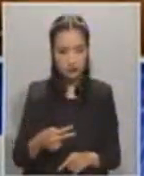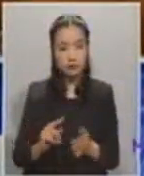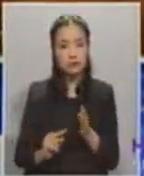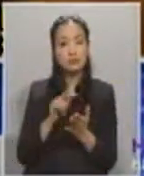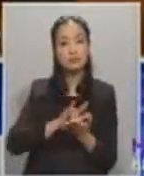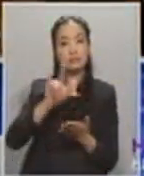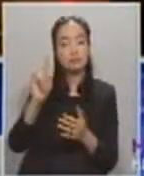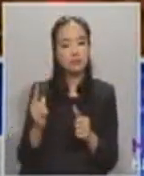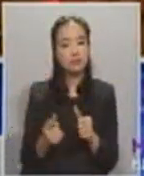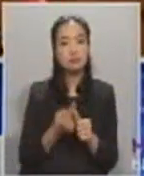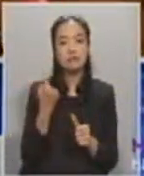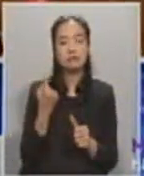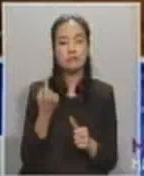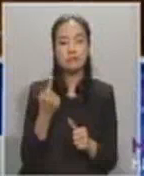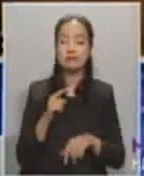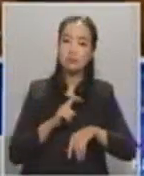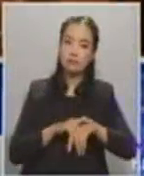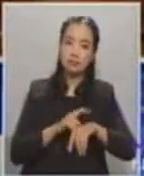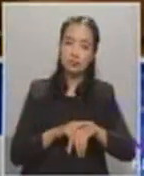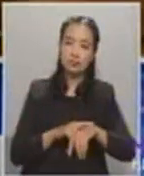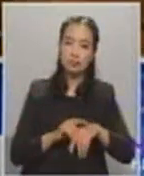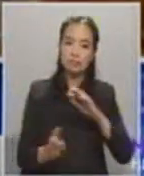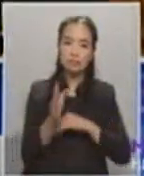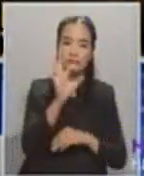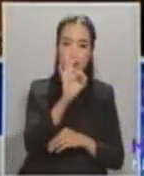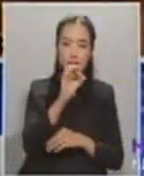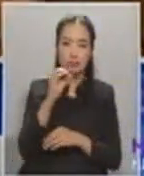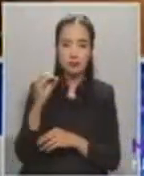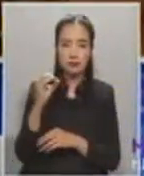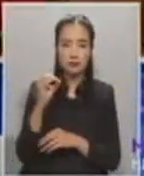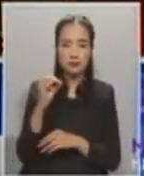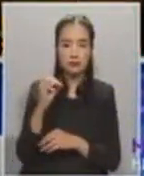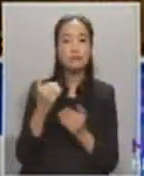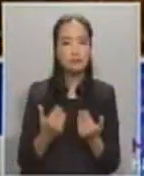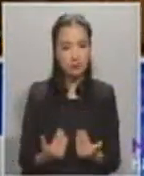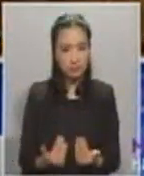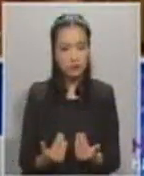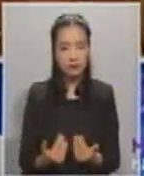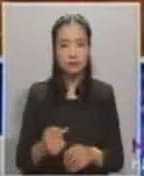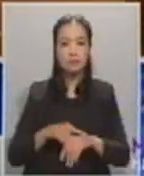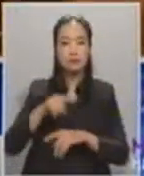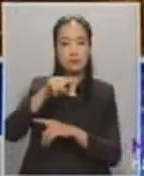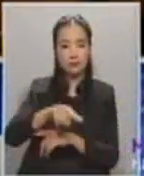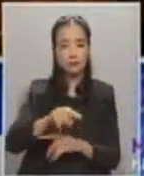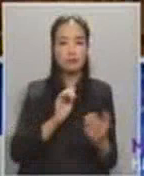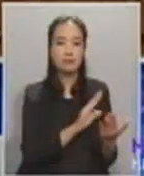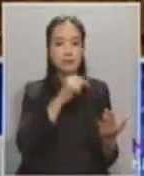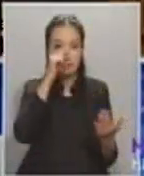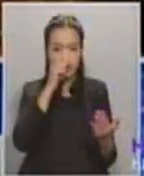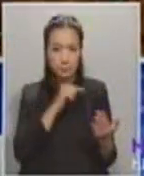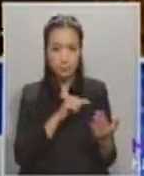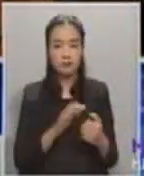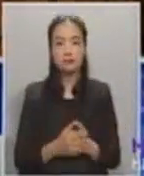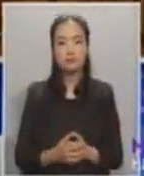แรกเที่ยวบินแรกเวลา9นาฬิกาของวันนี้ซึ่งประมาณบ่ายโมงของเมืองไทยนะฮะ ค